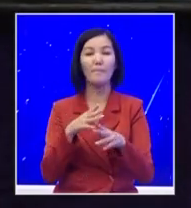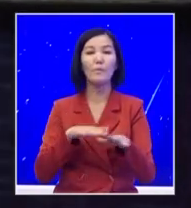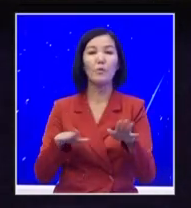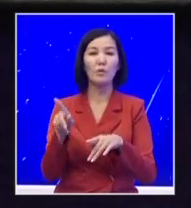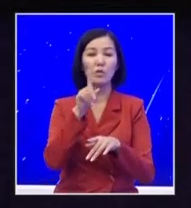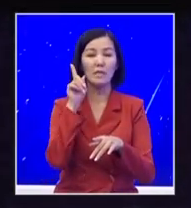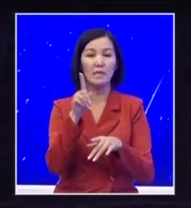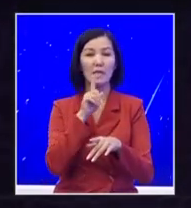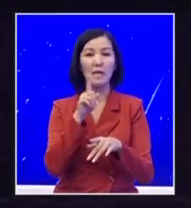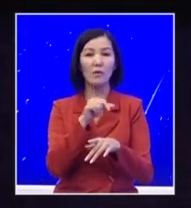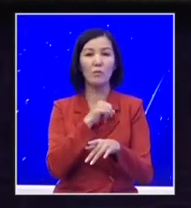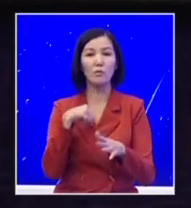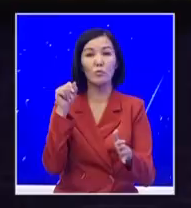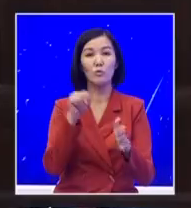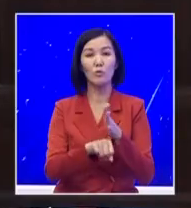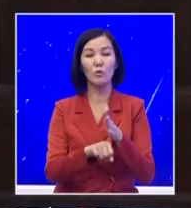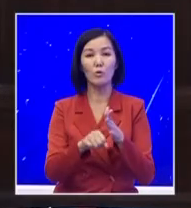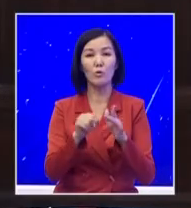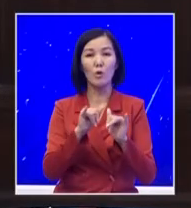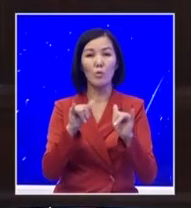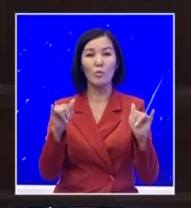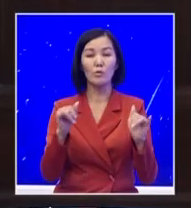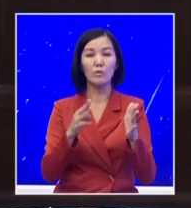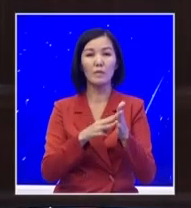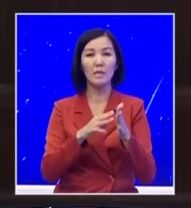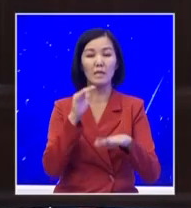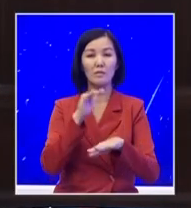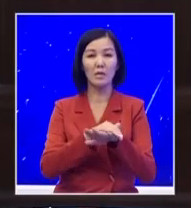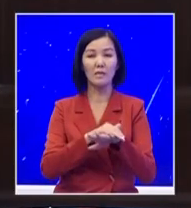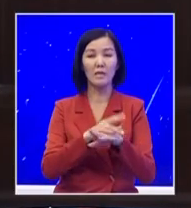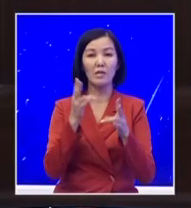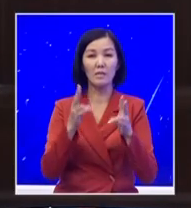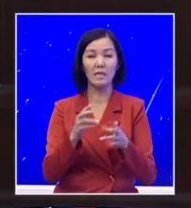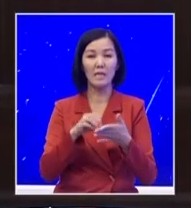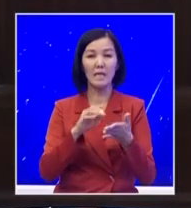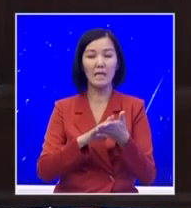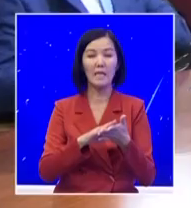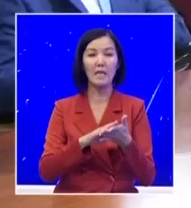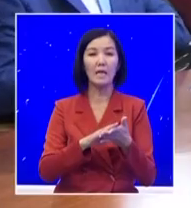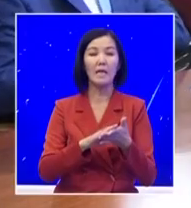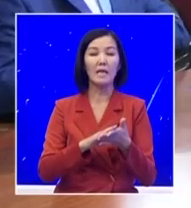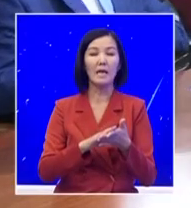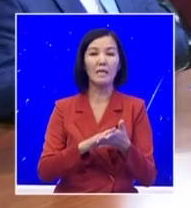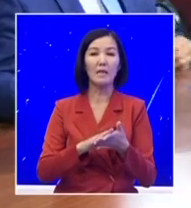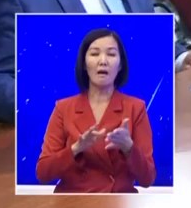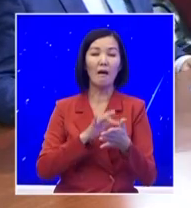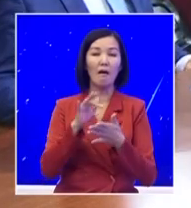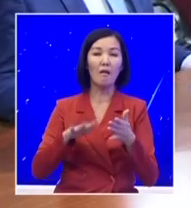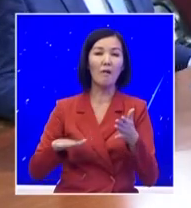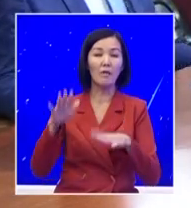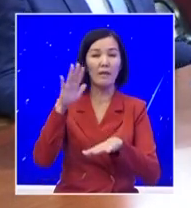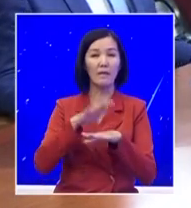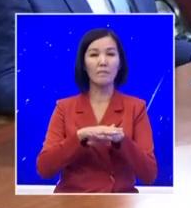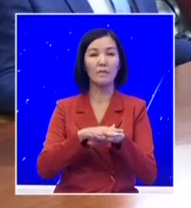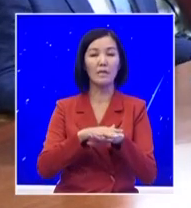жастар арасында суицид тыйылмай тұр. Биыл 8 жағдай тіркелген. Осы ретте Ләззат Махатұлы қала аудан әкімдеріне тиісті